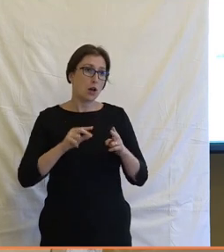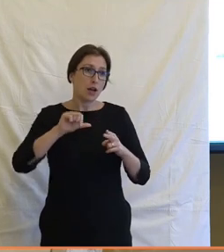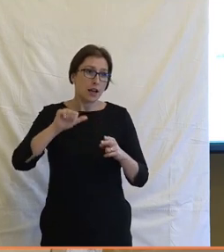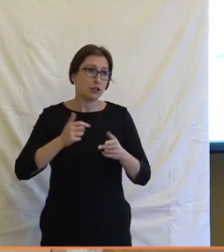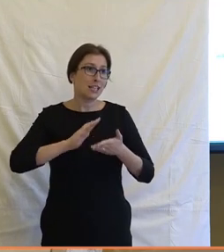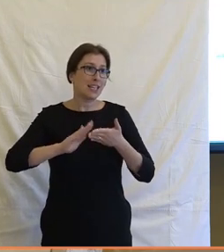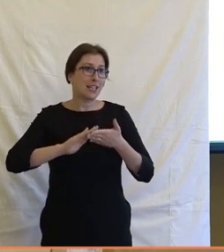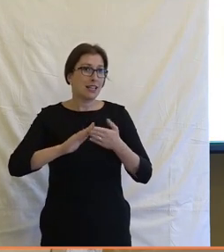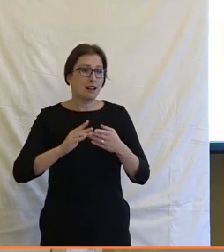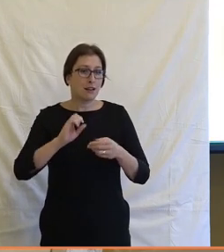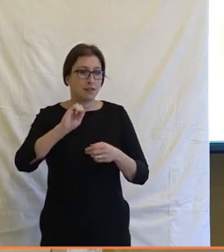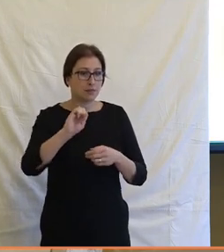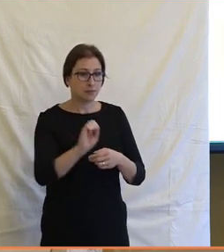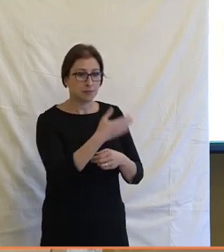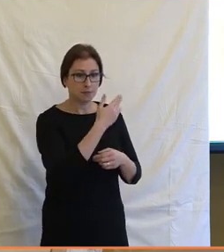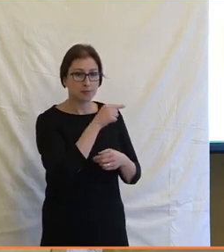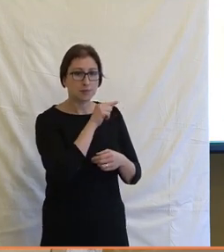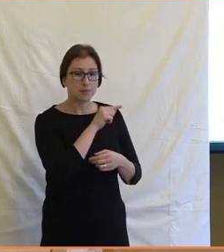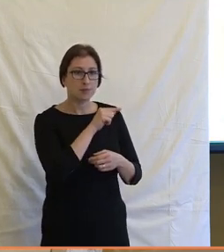v rychlosti prokliknu